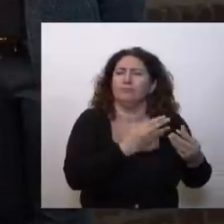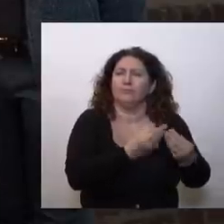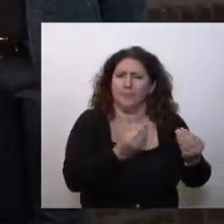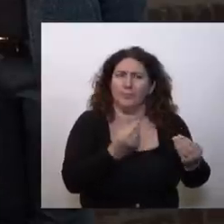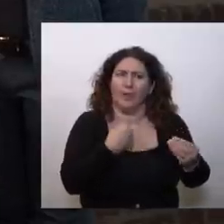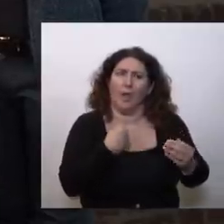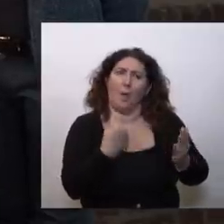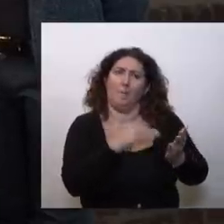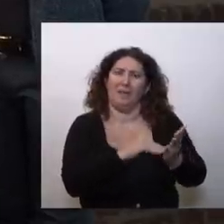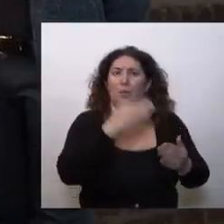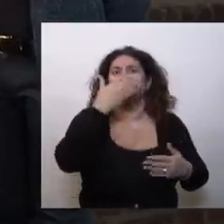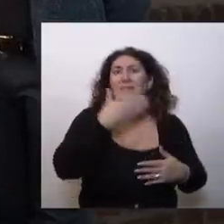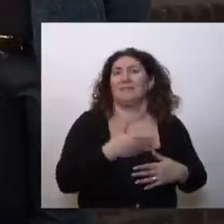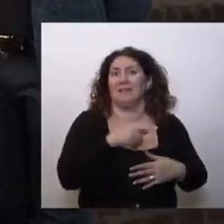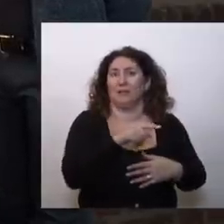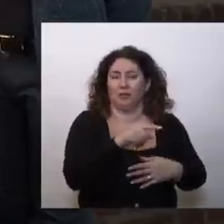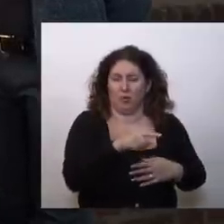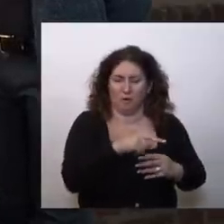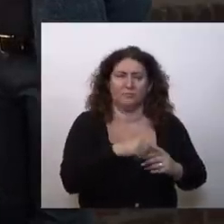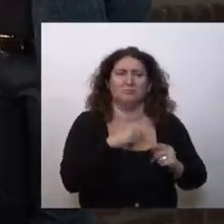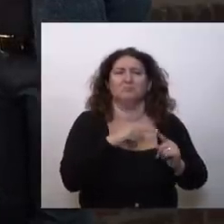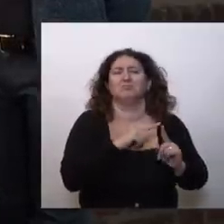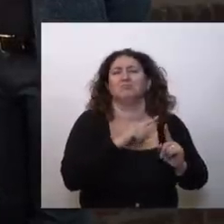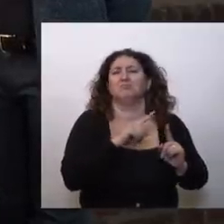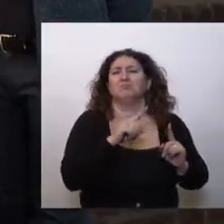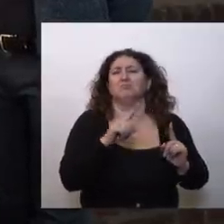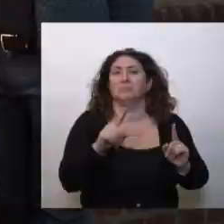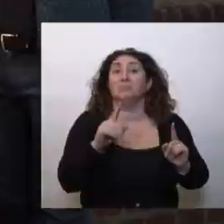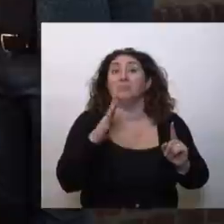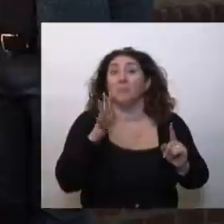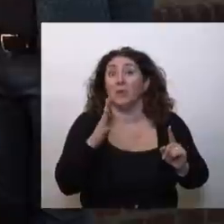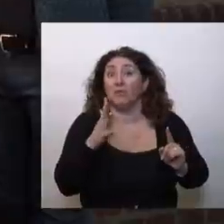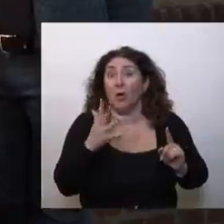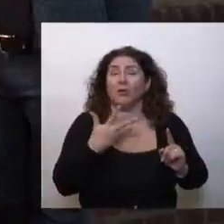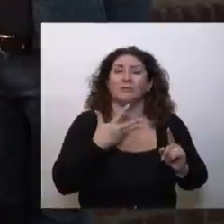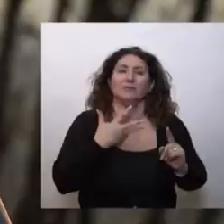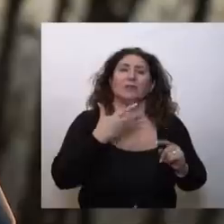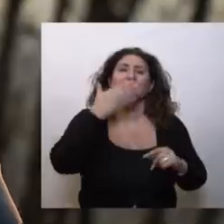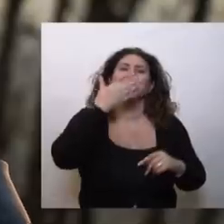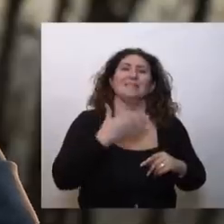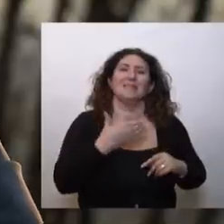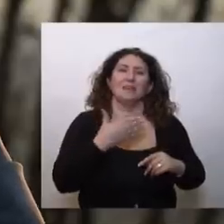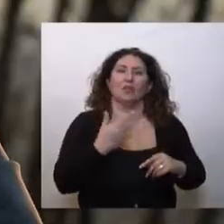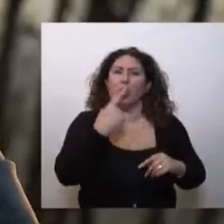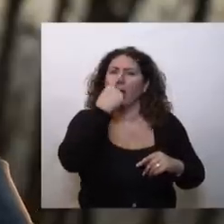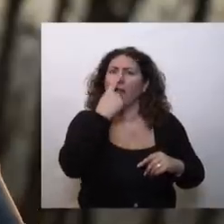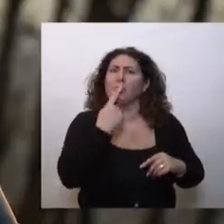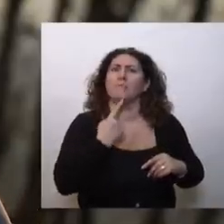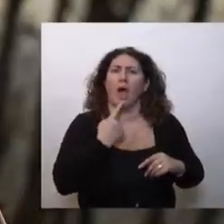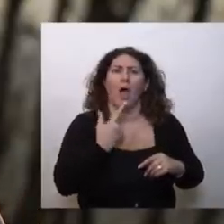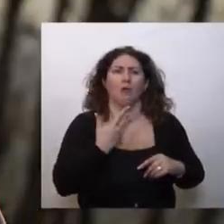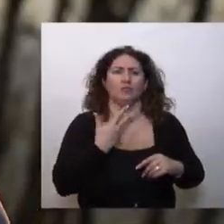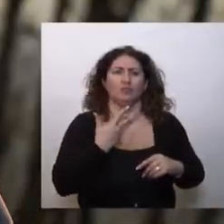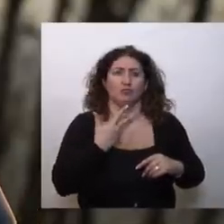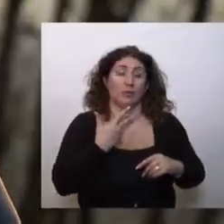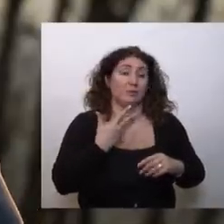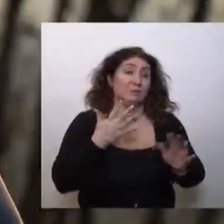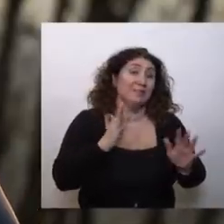un certo punto si parla della possibilità che esistesse una Sindone con una immagine. Pare che fosse stata vista